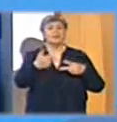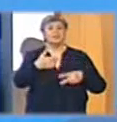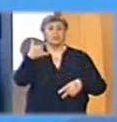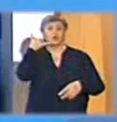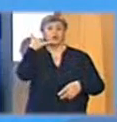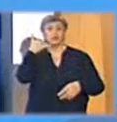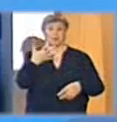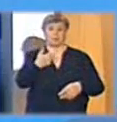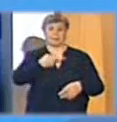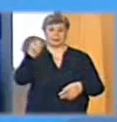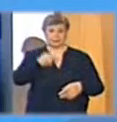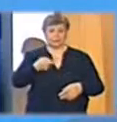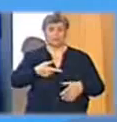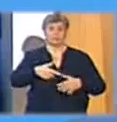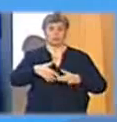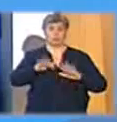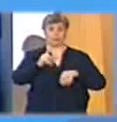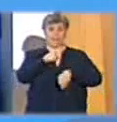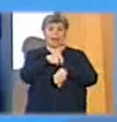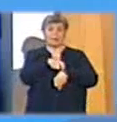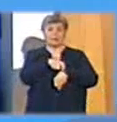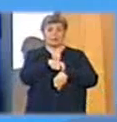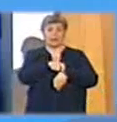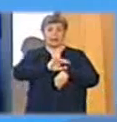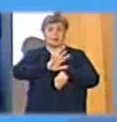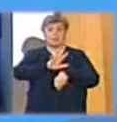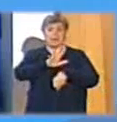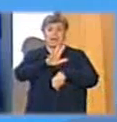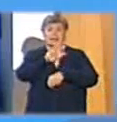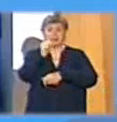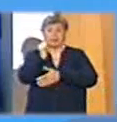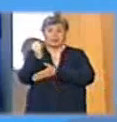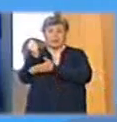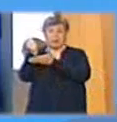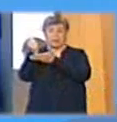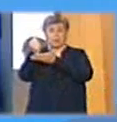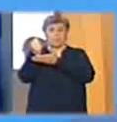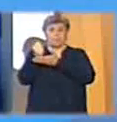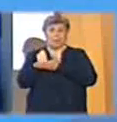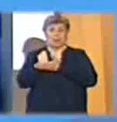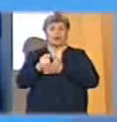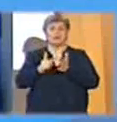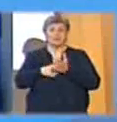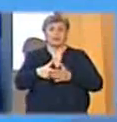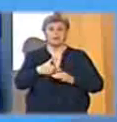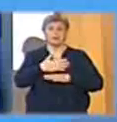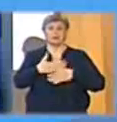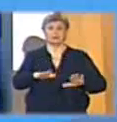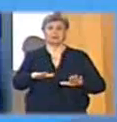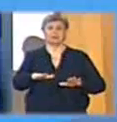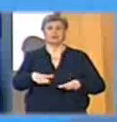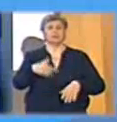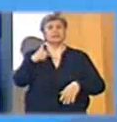όμως παραμένει να διευθετηθεί μέχρι την εκταμίευση. Όσες μέρες είναι αυτές, μέχρι την εκταμίευση, διότι κρεμούν